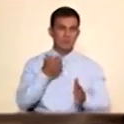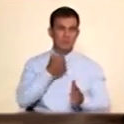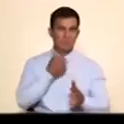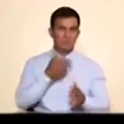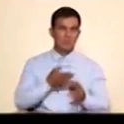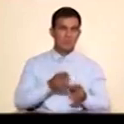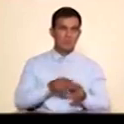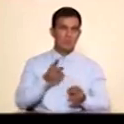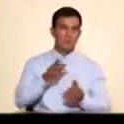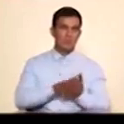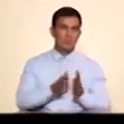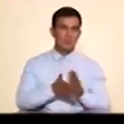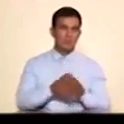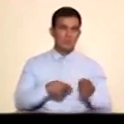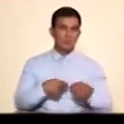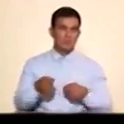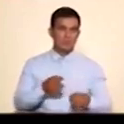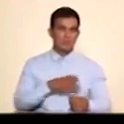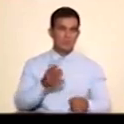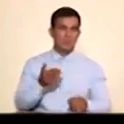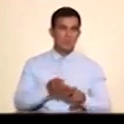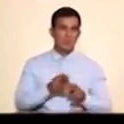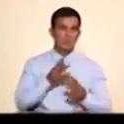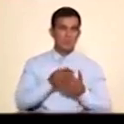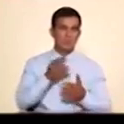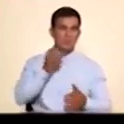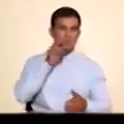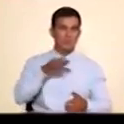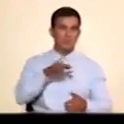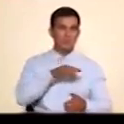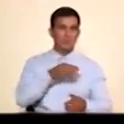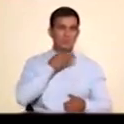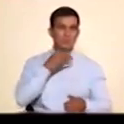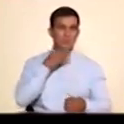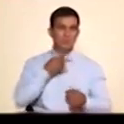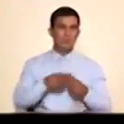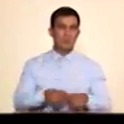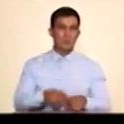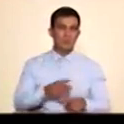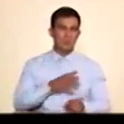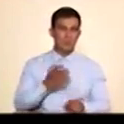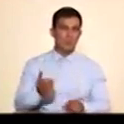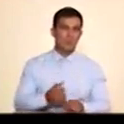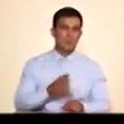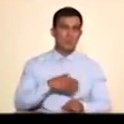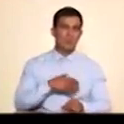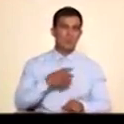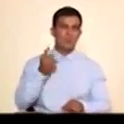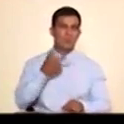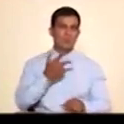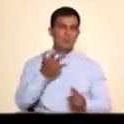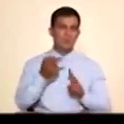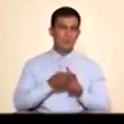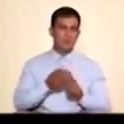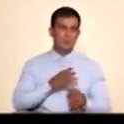o'tgan shartnomaga ko'ra uning davlati bir qancha hududlarga bo'linib ketdi va asosan 3 qismga bo'linib ketgan.